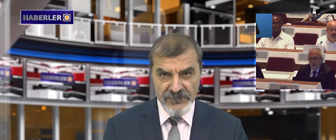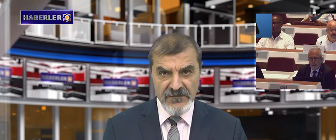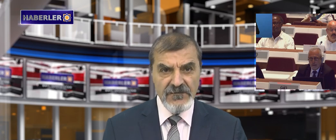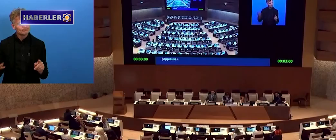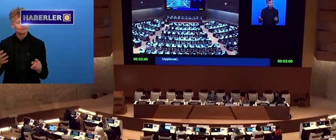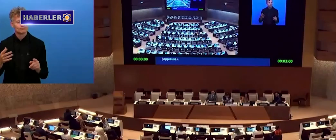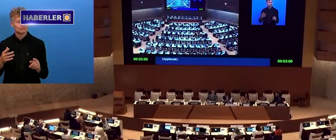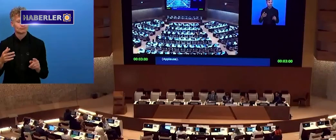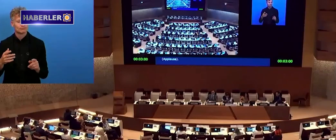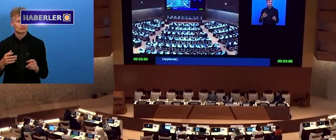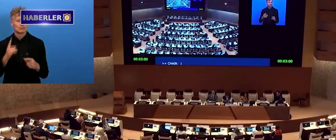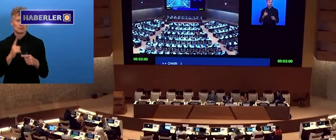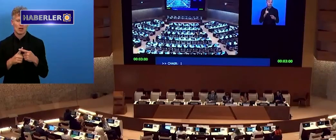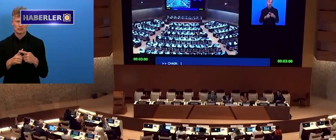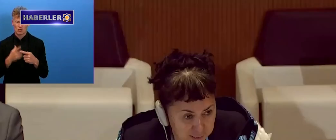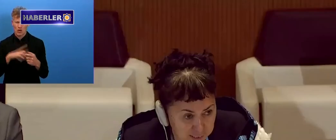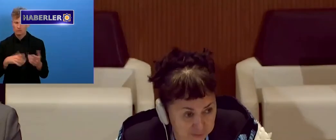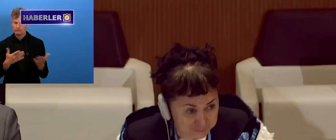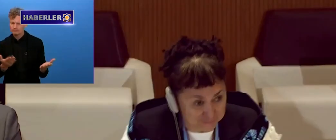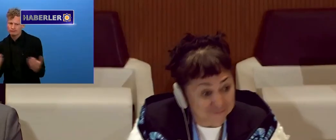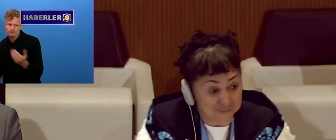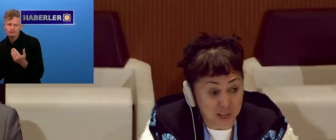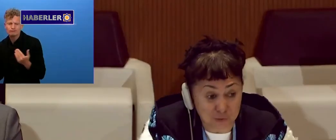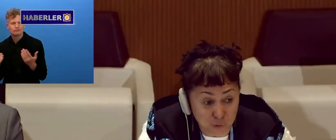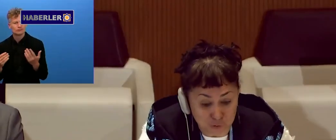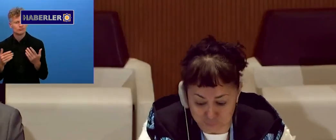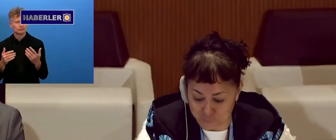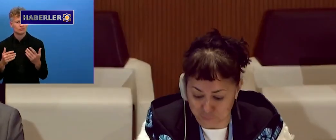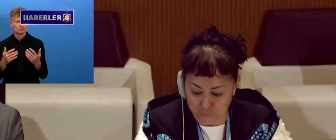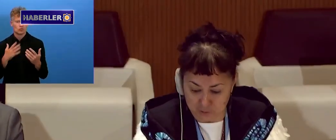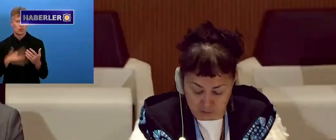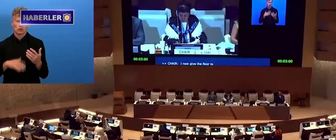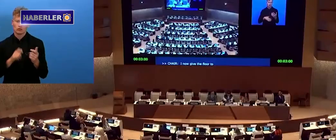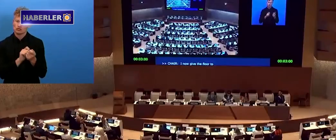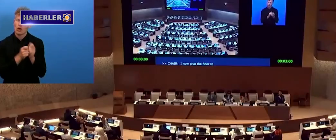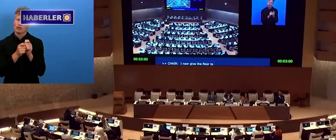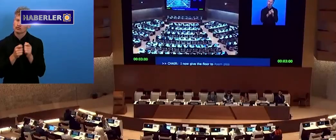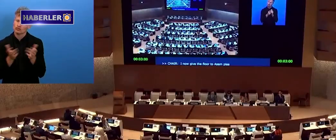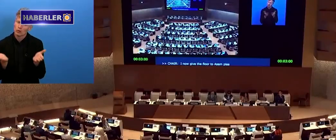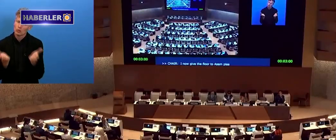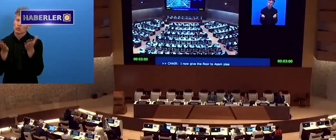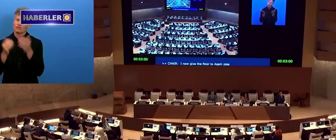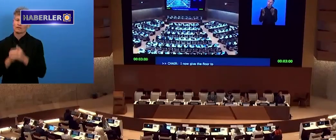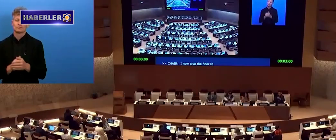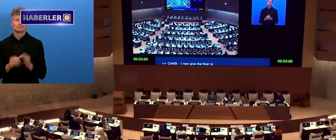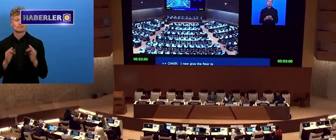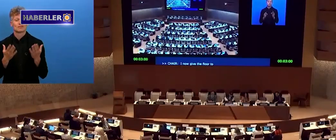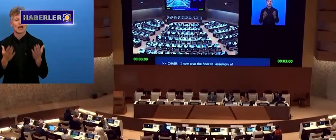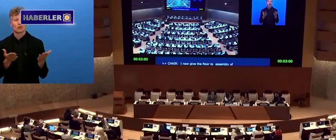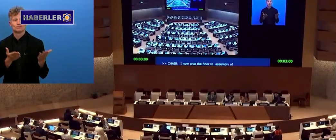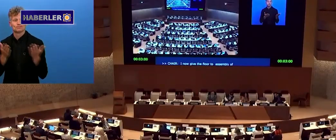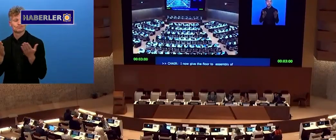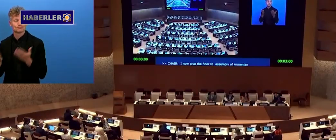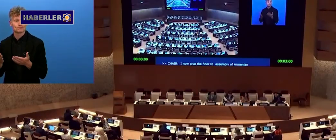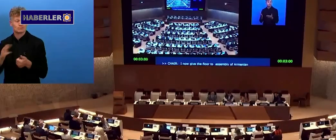oturumunda Batı Ermenistan Ulusal Konseyi Başkanı Armen Agaprahmyan, Batı Ermenistan örneğinde 100 yıldan fazladır